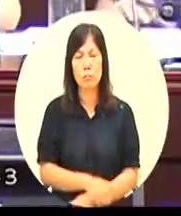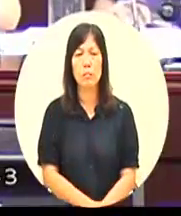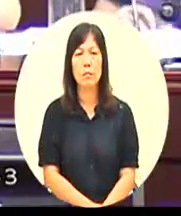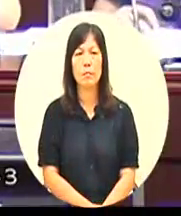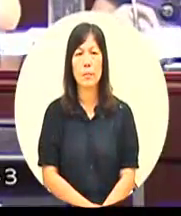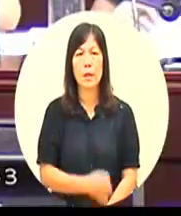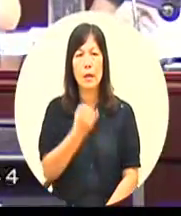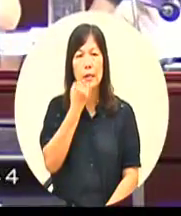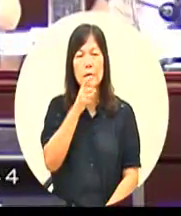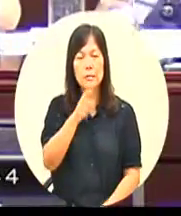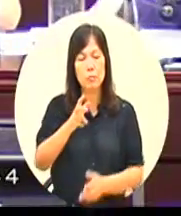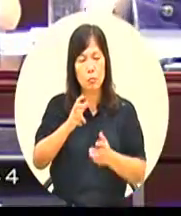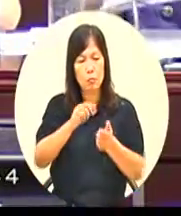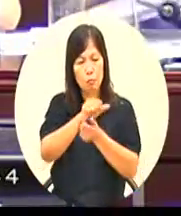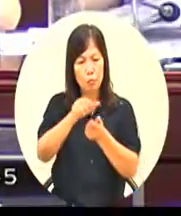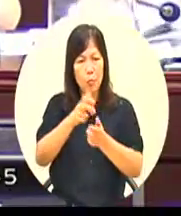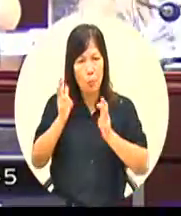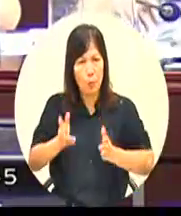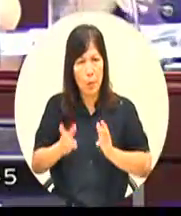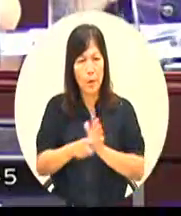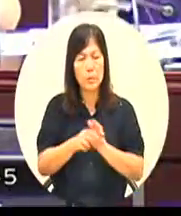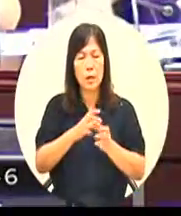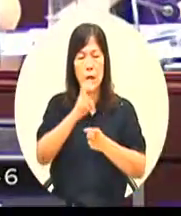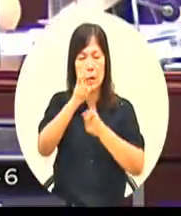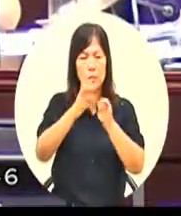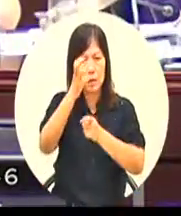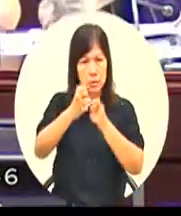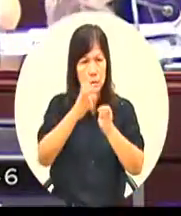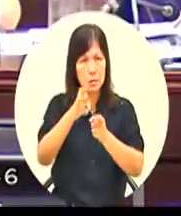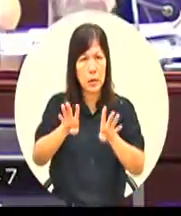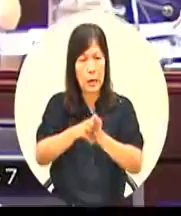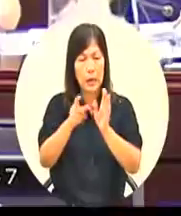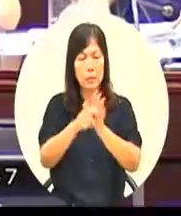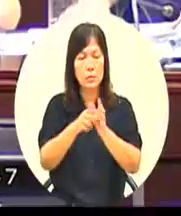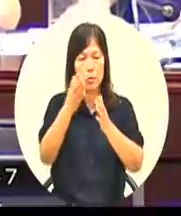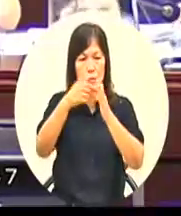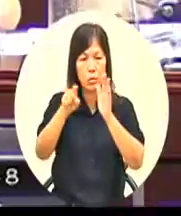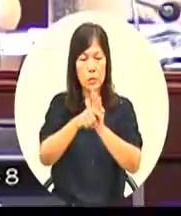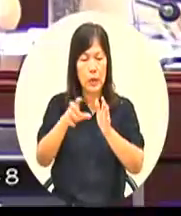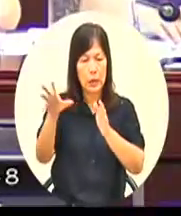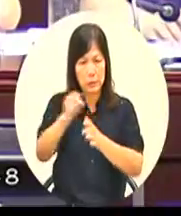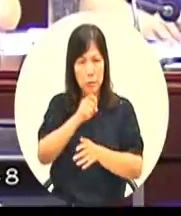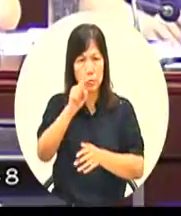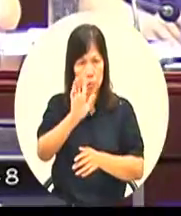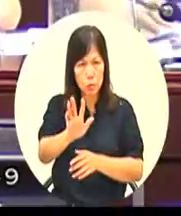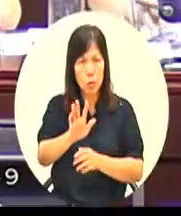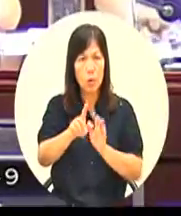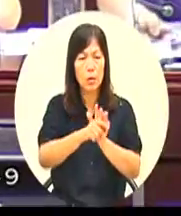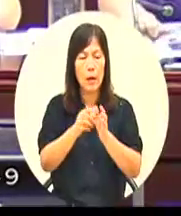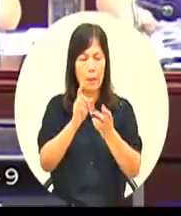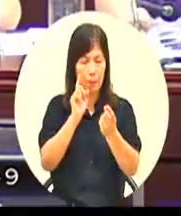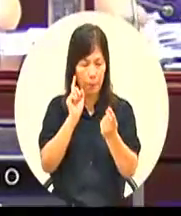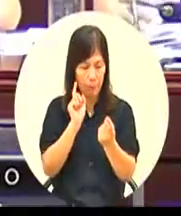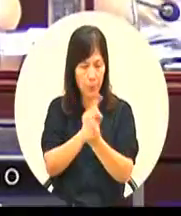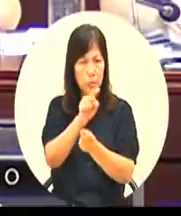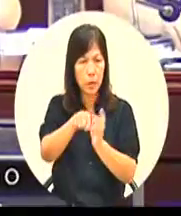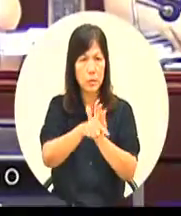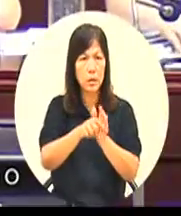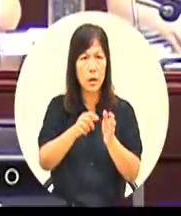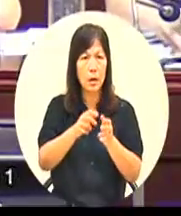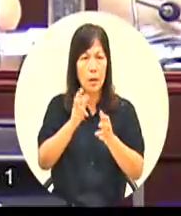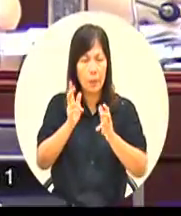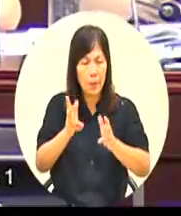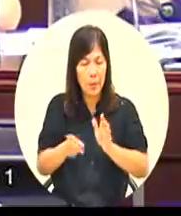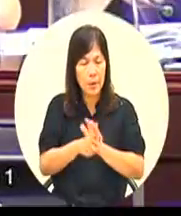是 PU 跑道这件事情，从20-30年前开始学校争取 PU 跑道，然后我们就面临 PU 跑道使